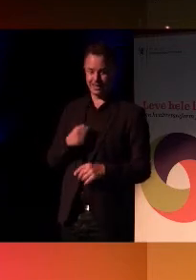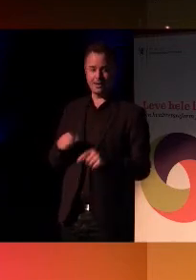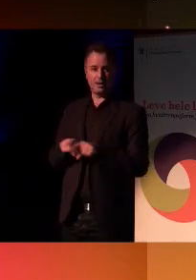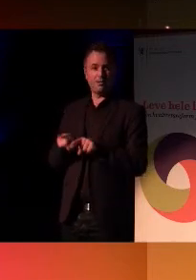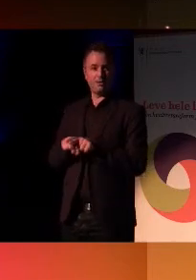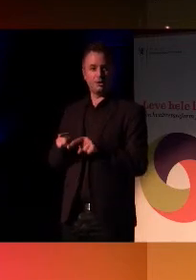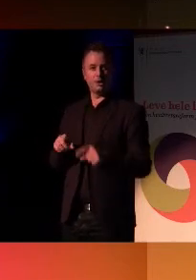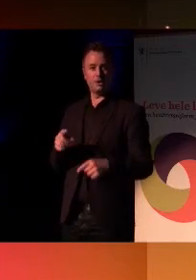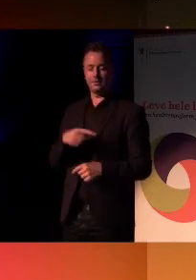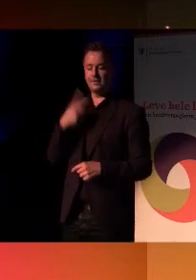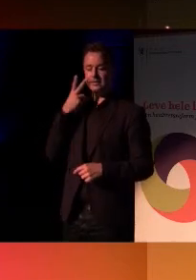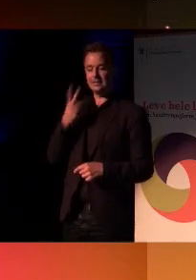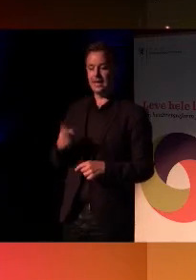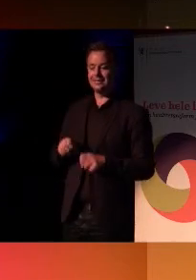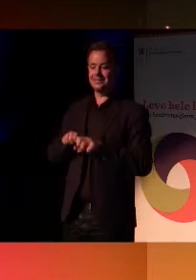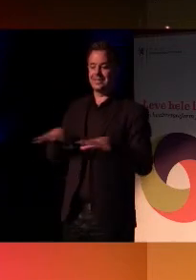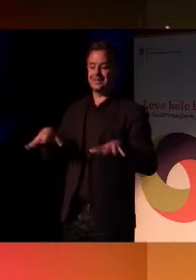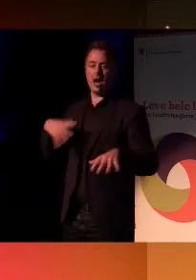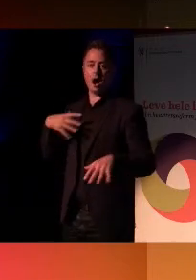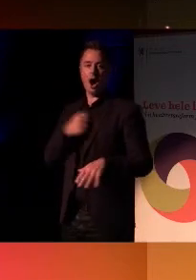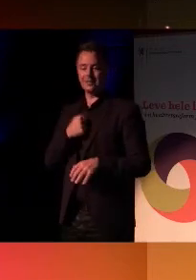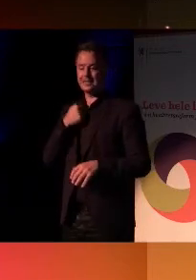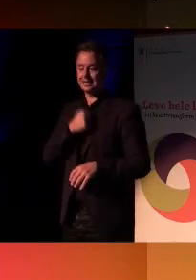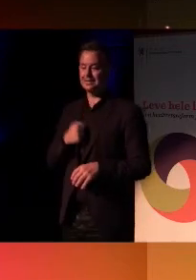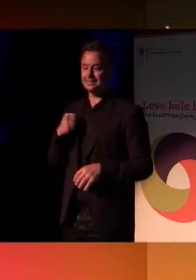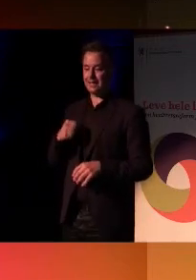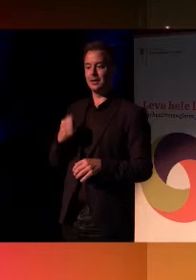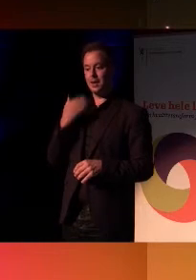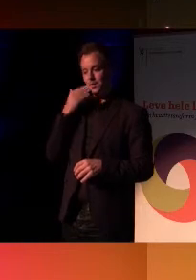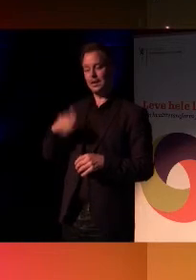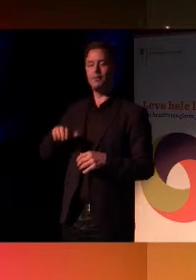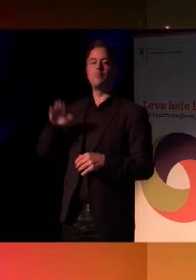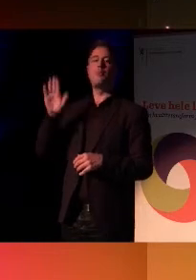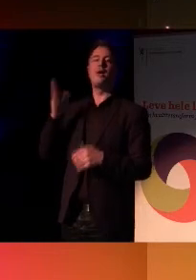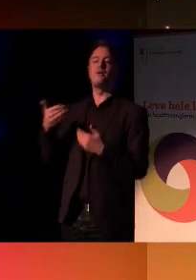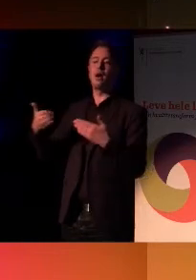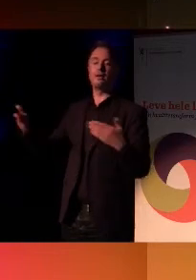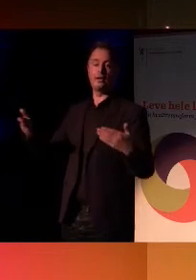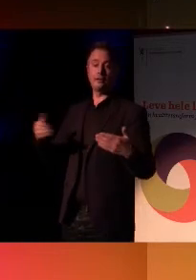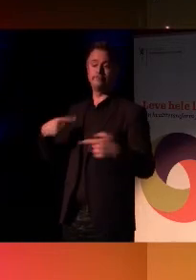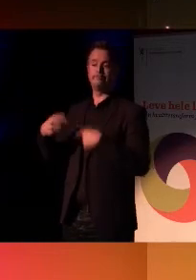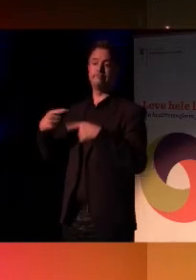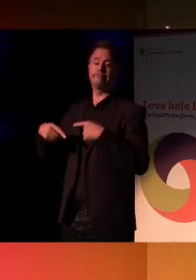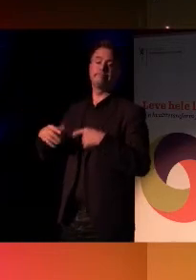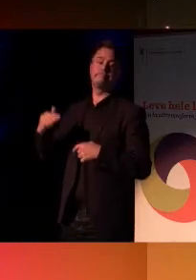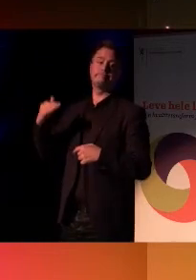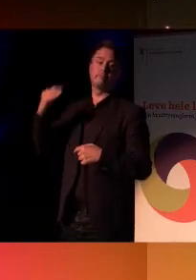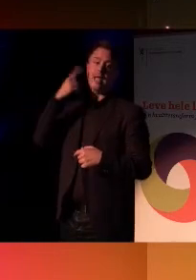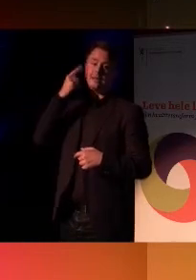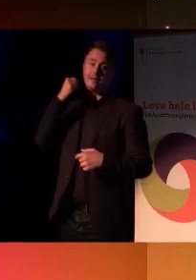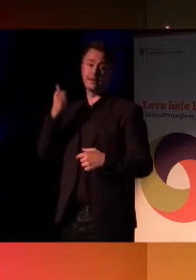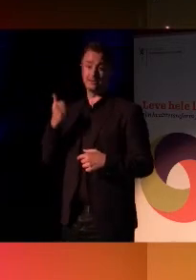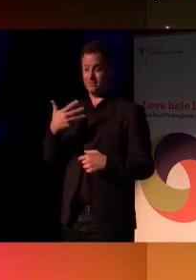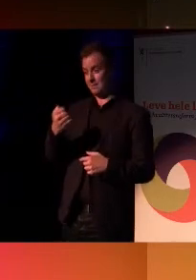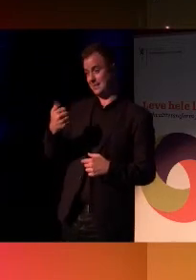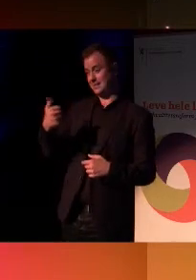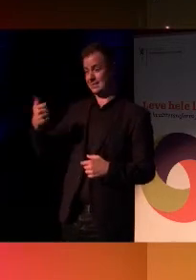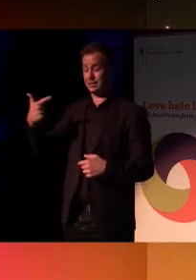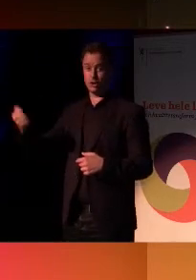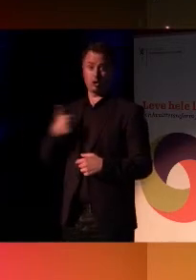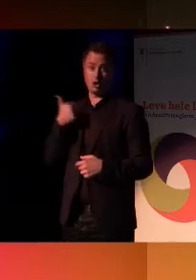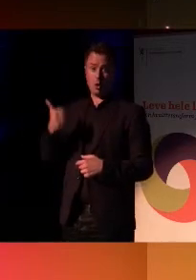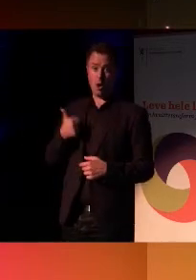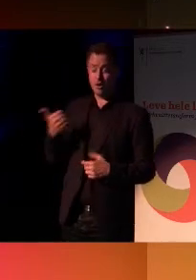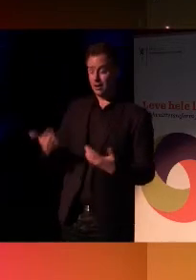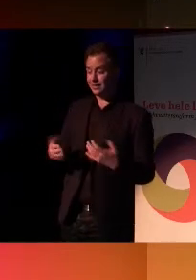den øker i forekomst når man blir eldre. Her har dere forekomsten under hele livet. Når man blir 50, 60, 70 år, så øker denne